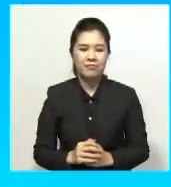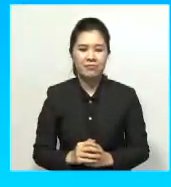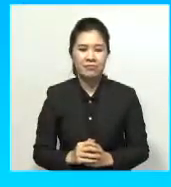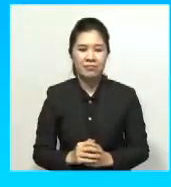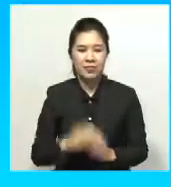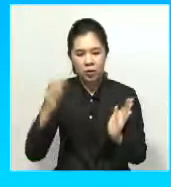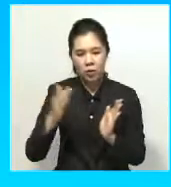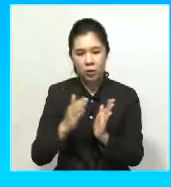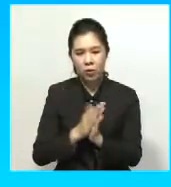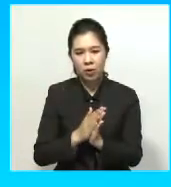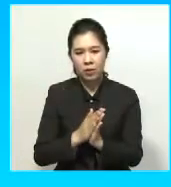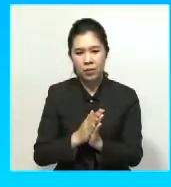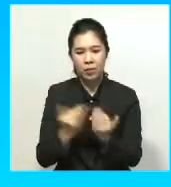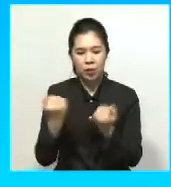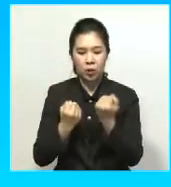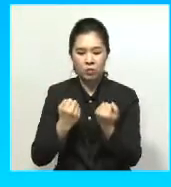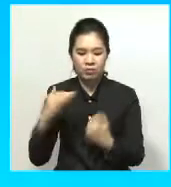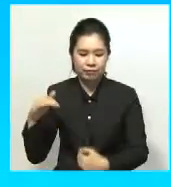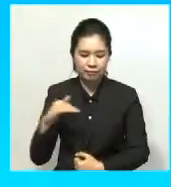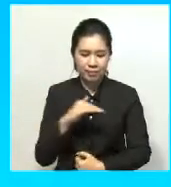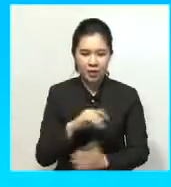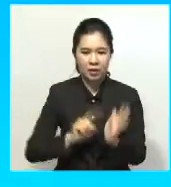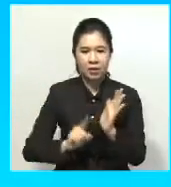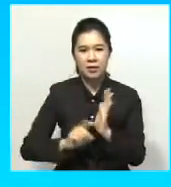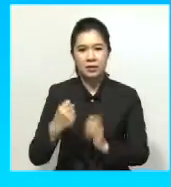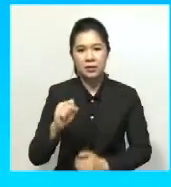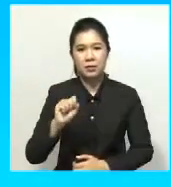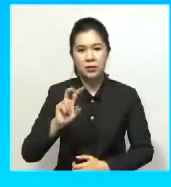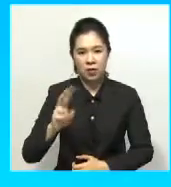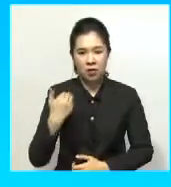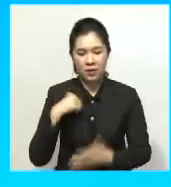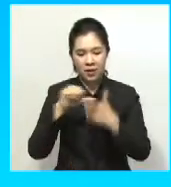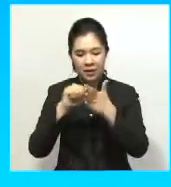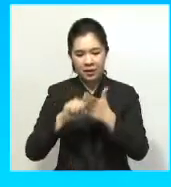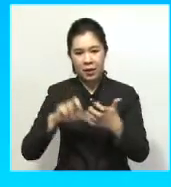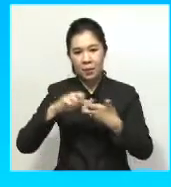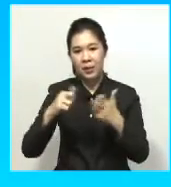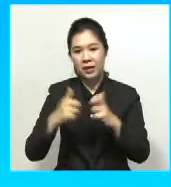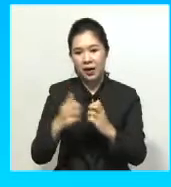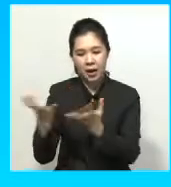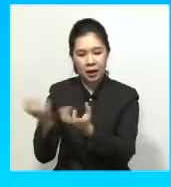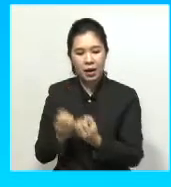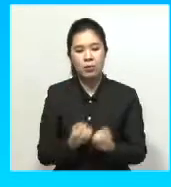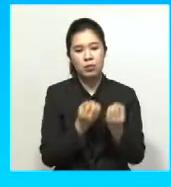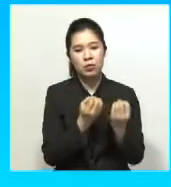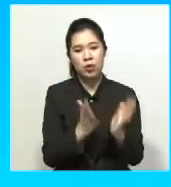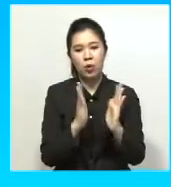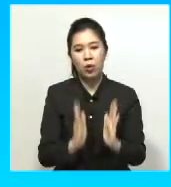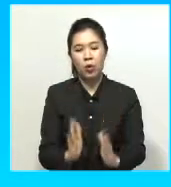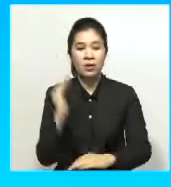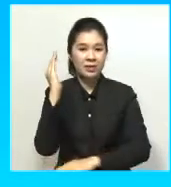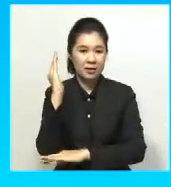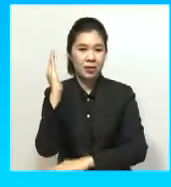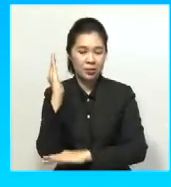งเช้ารวมแล้วมี12เที่ยวนะคะการจัดบริการดังกล่าวก็เพื่อแก้ปัญหาการรับส่งผู้โดยสารที่จะเดินทางมาที่อนุสาว